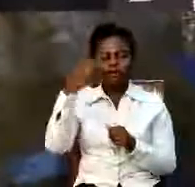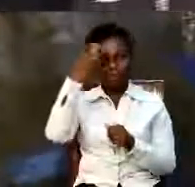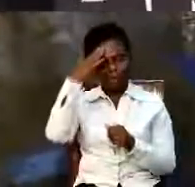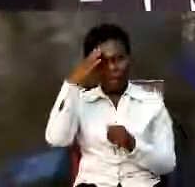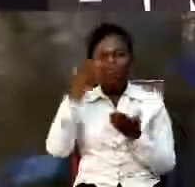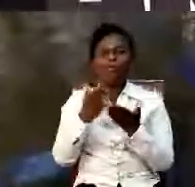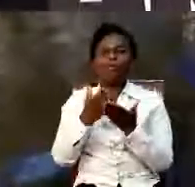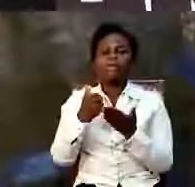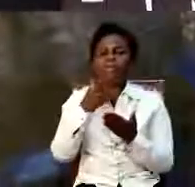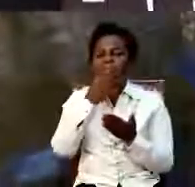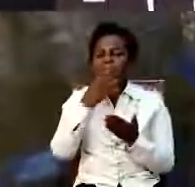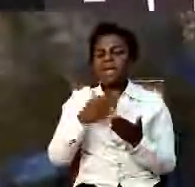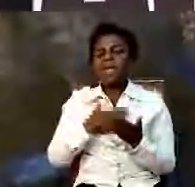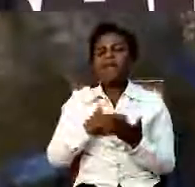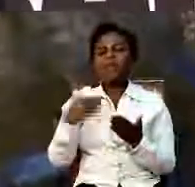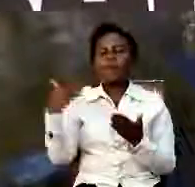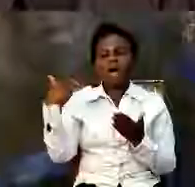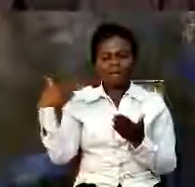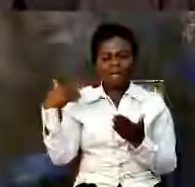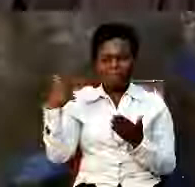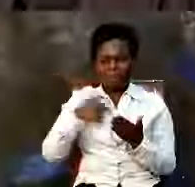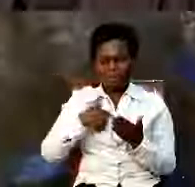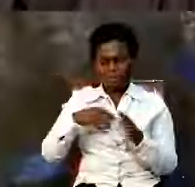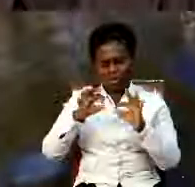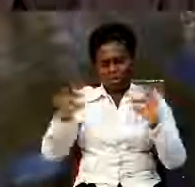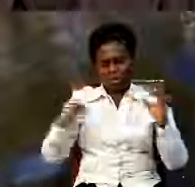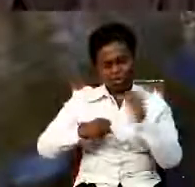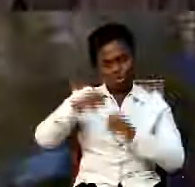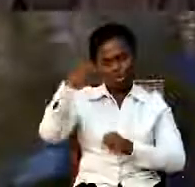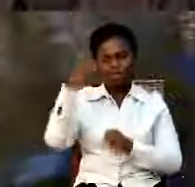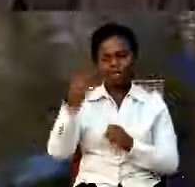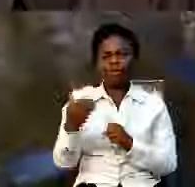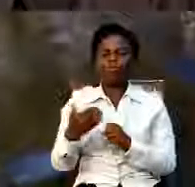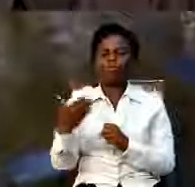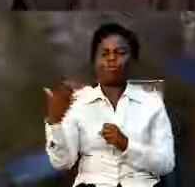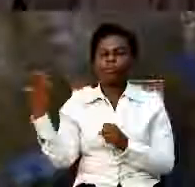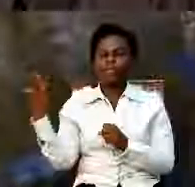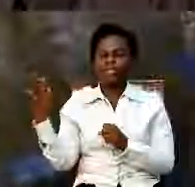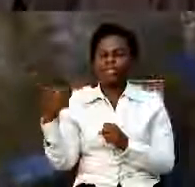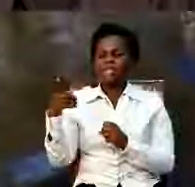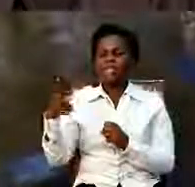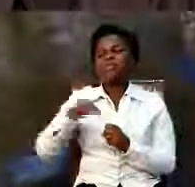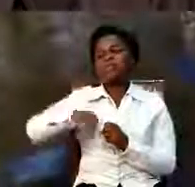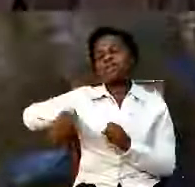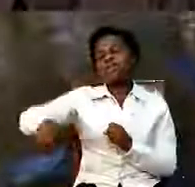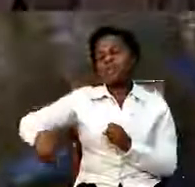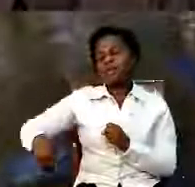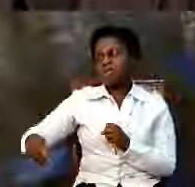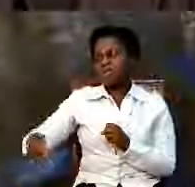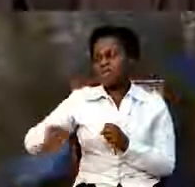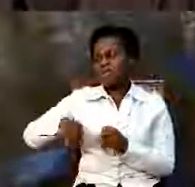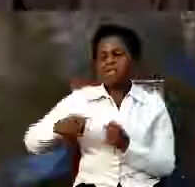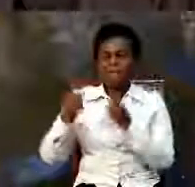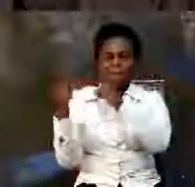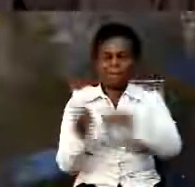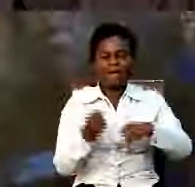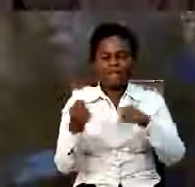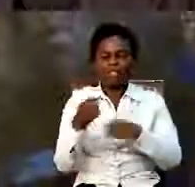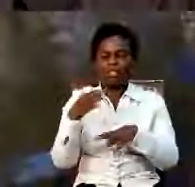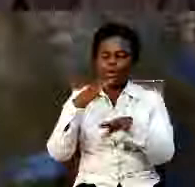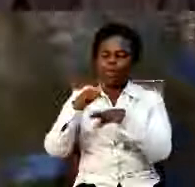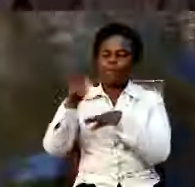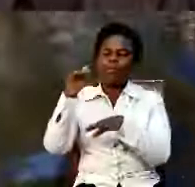yangu amewahi kufanya nini? Kuniambia mimi ni mzuri kuliko watoto wengine. Sasa wewe unaye jambazi tu barabarani unamwambia mtu mzuri barabarani, kwa